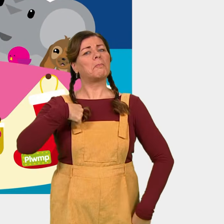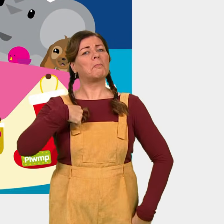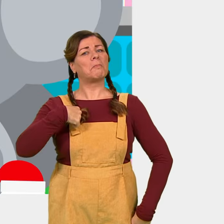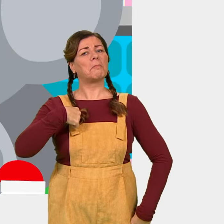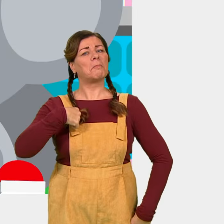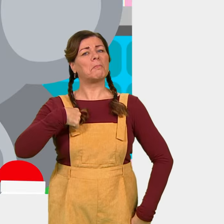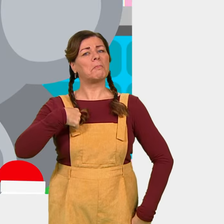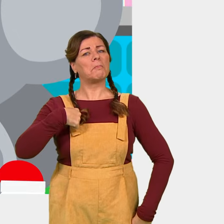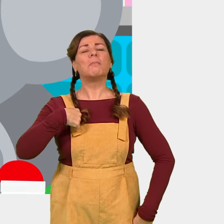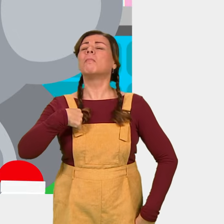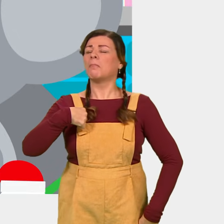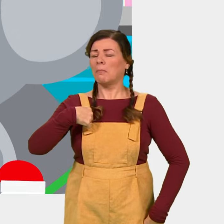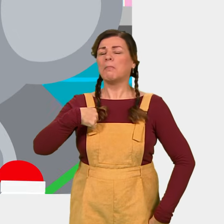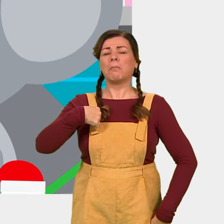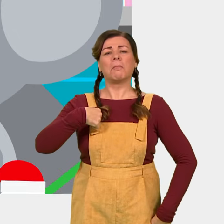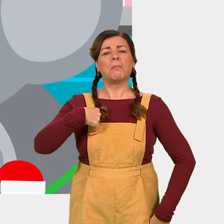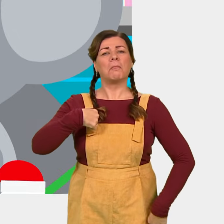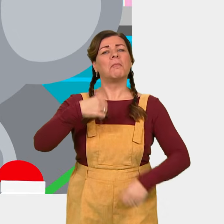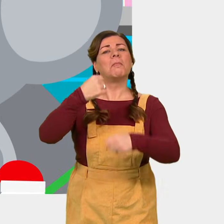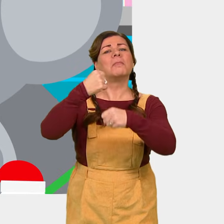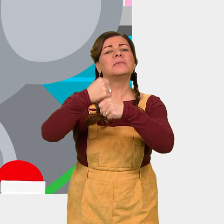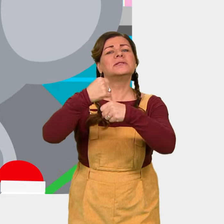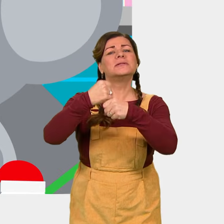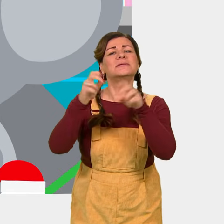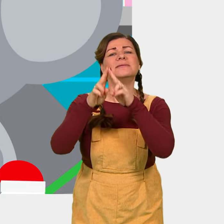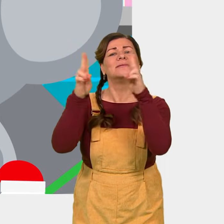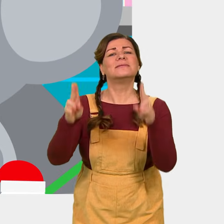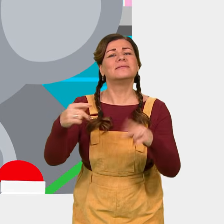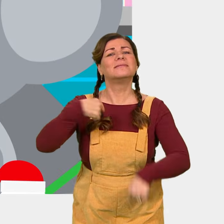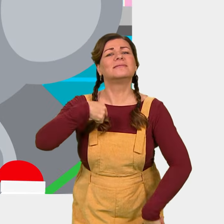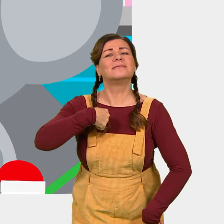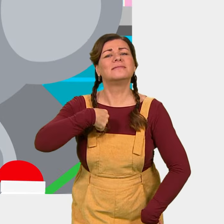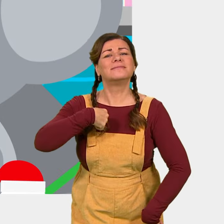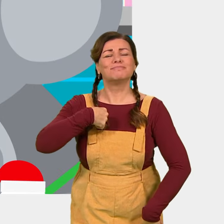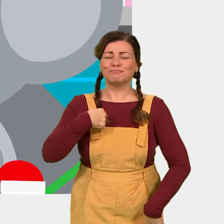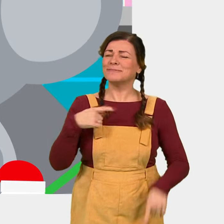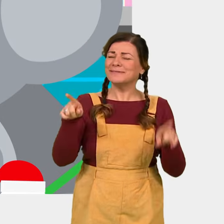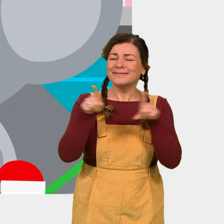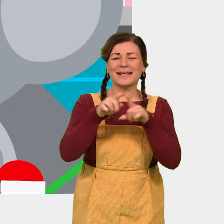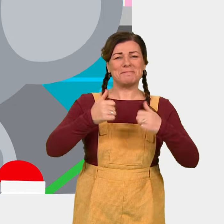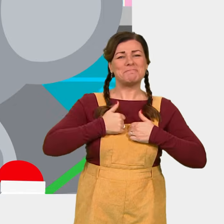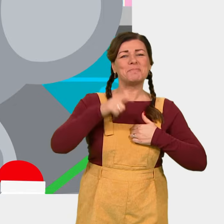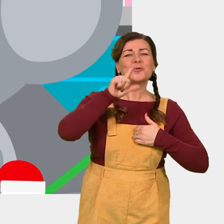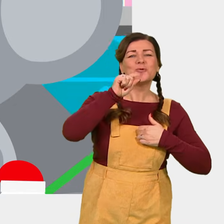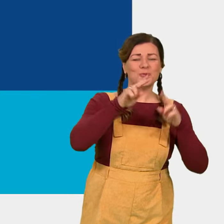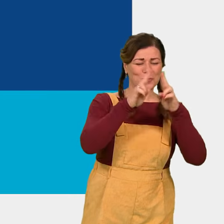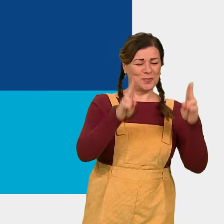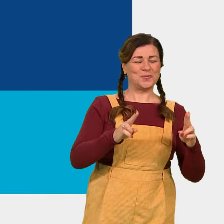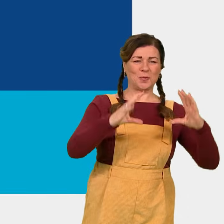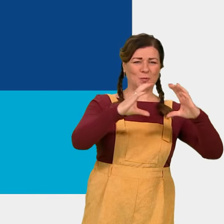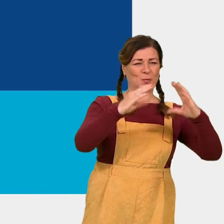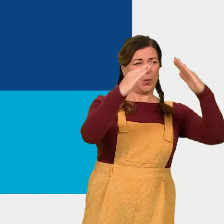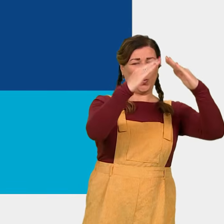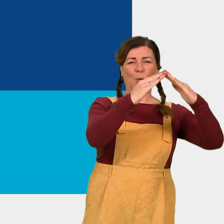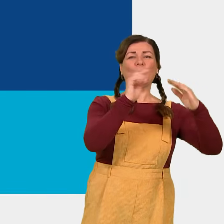hun. Tŷ sinsir ydw i am wneud, medde yn benderfynol, yn siap tŷ Cyw.